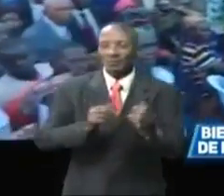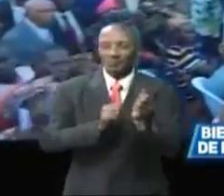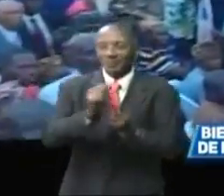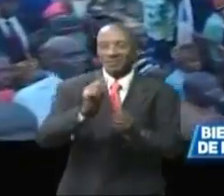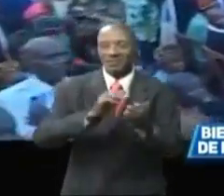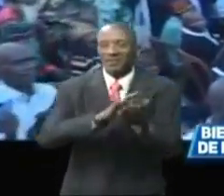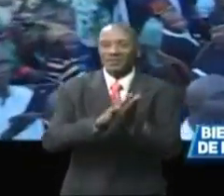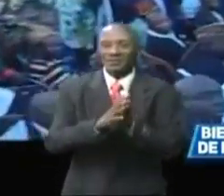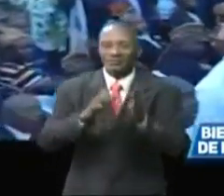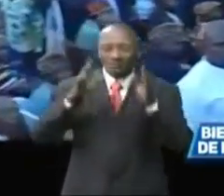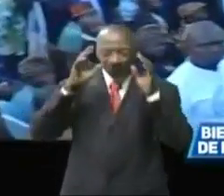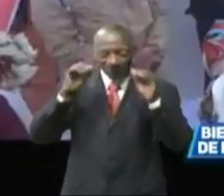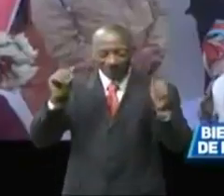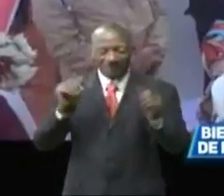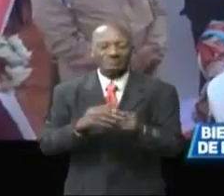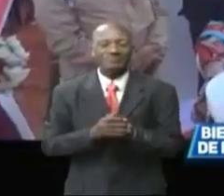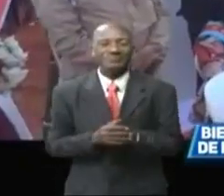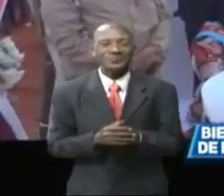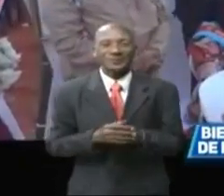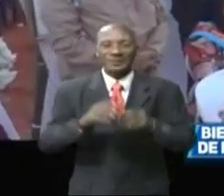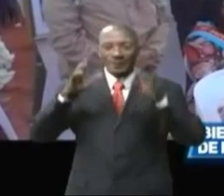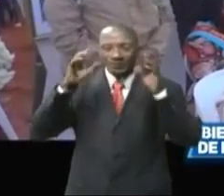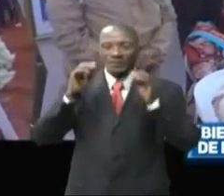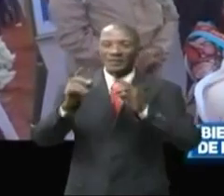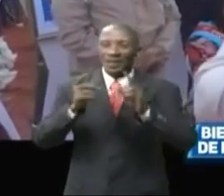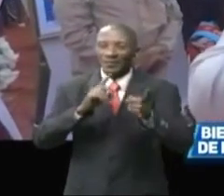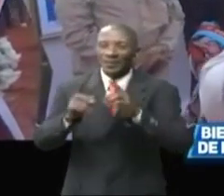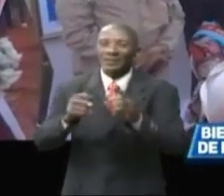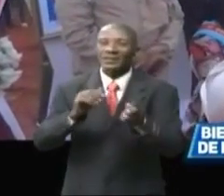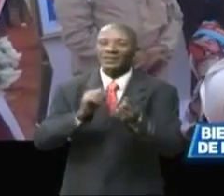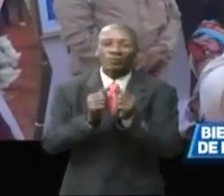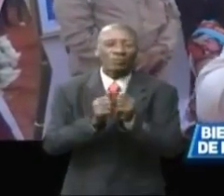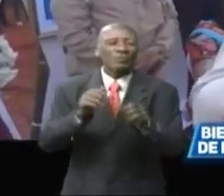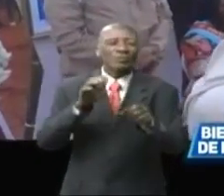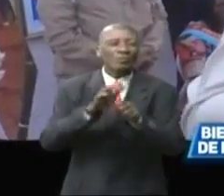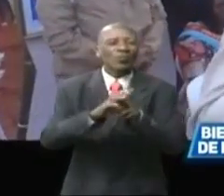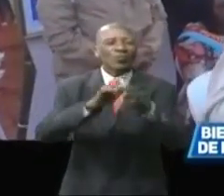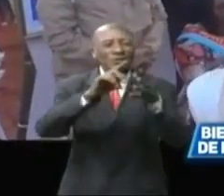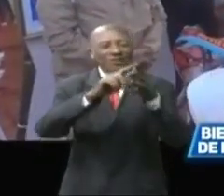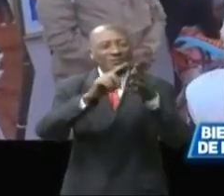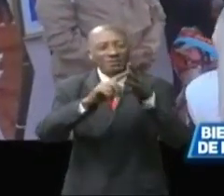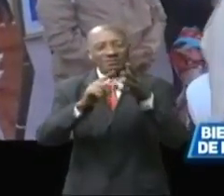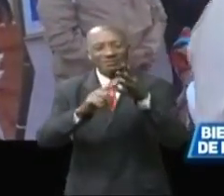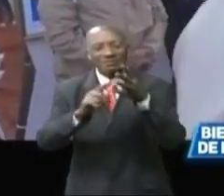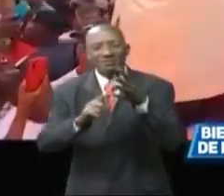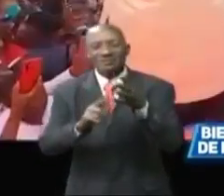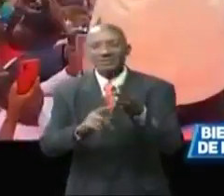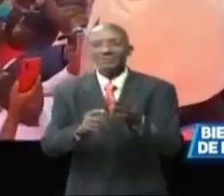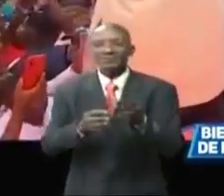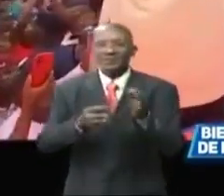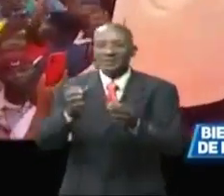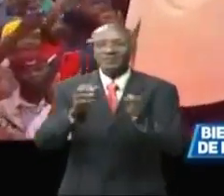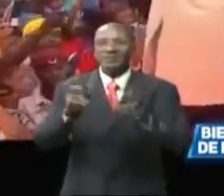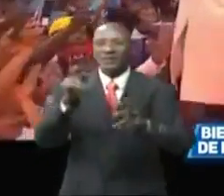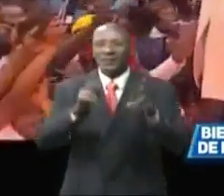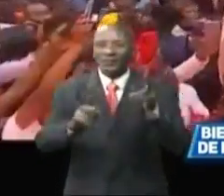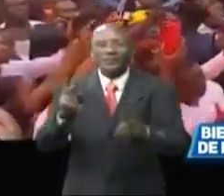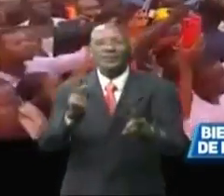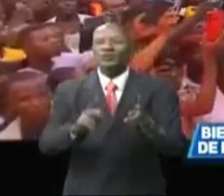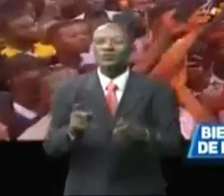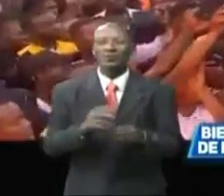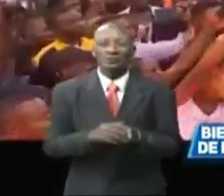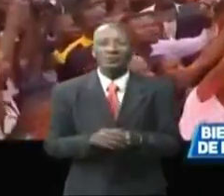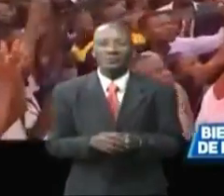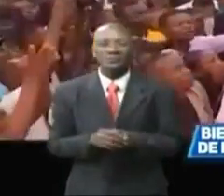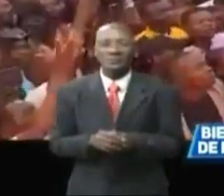dans plusieurs domaines, notamment dans l'armée, la police, l'éducation nationale, la santé, les infrastructures dans le cadre du projet des 145